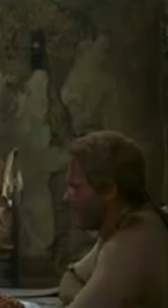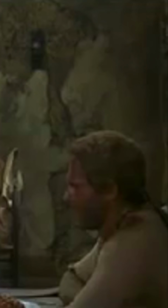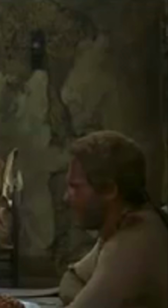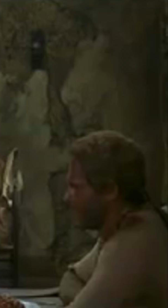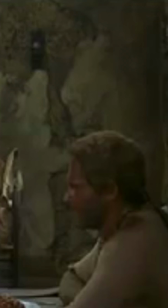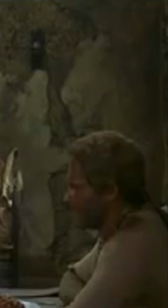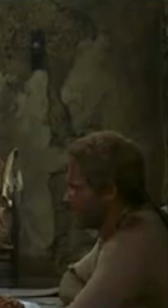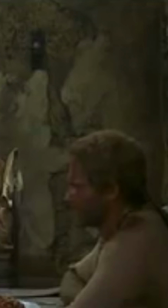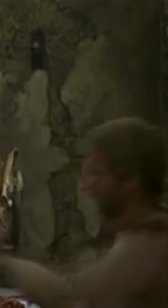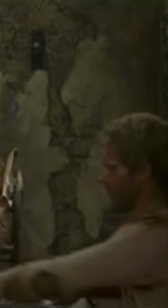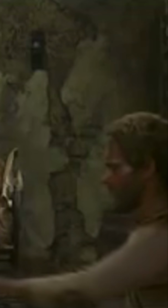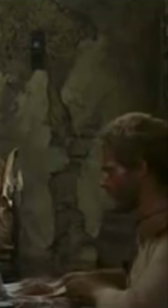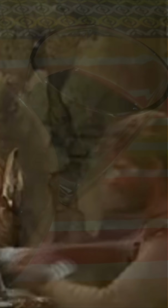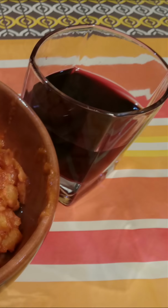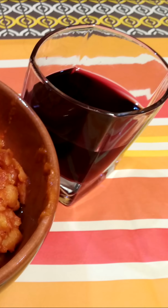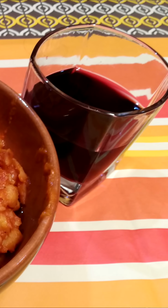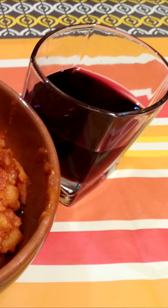Lasciali qua.